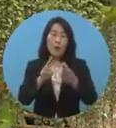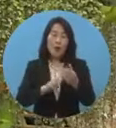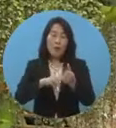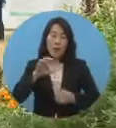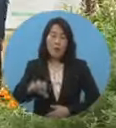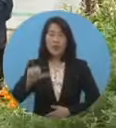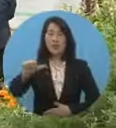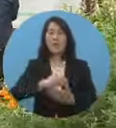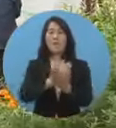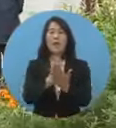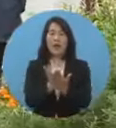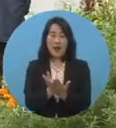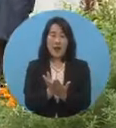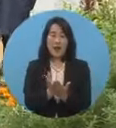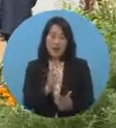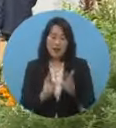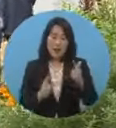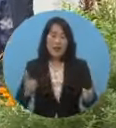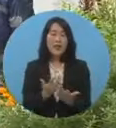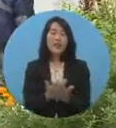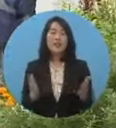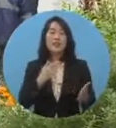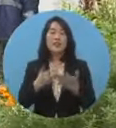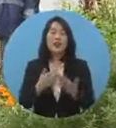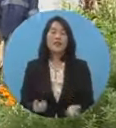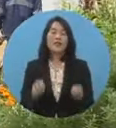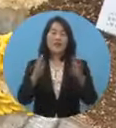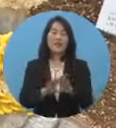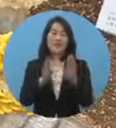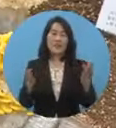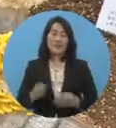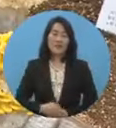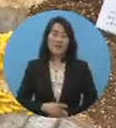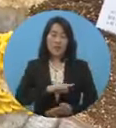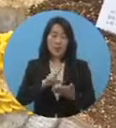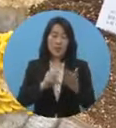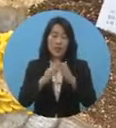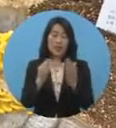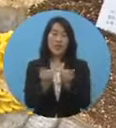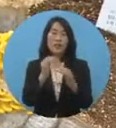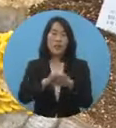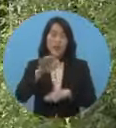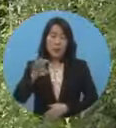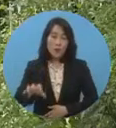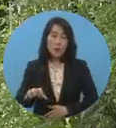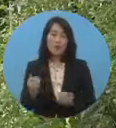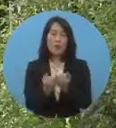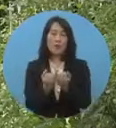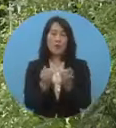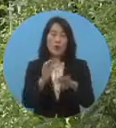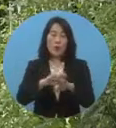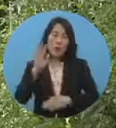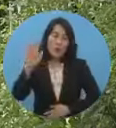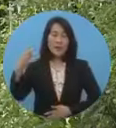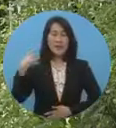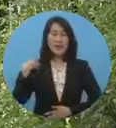판매 마당 등 다섯 마당으로 다양한 전시 체험 행사가 열립니다 주제가 아닌 여성 농업 마당은 농업의 미래를